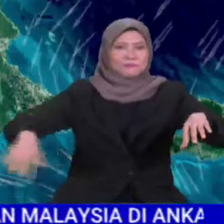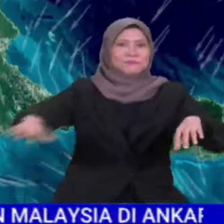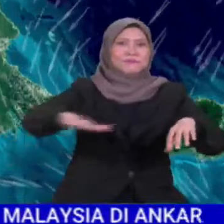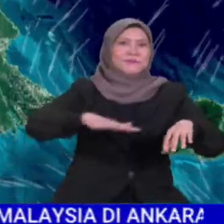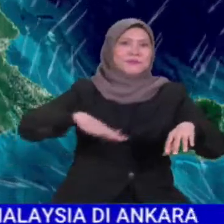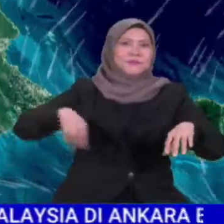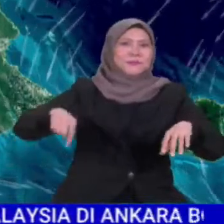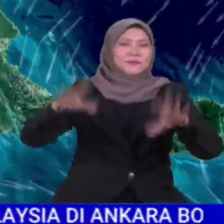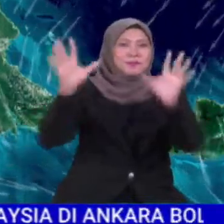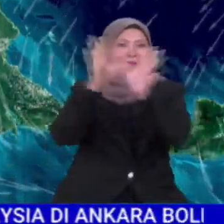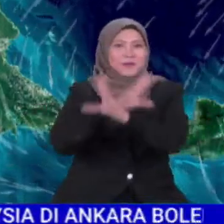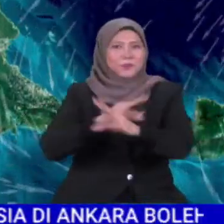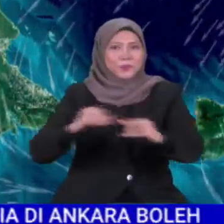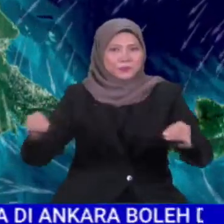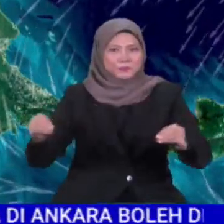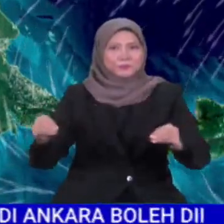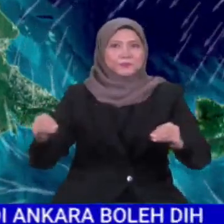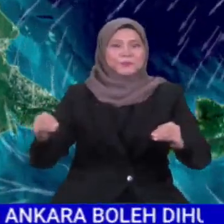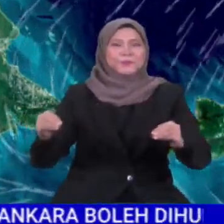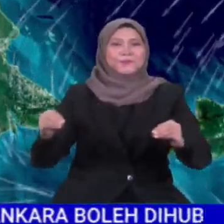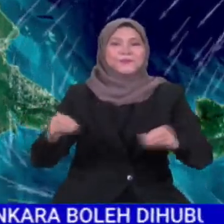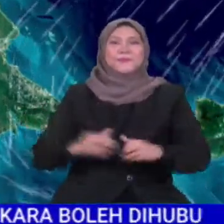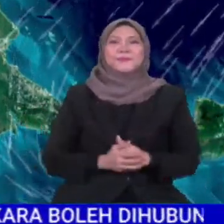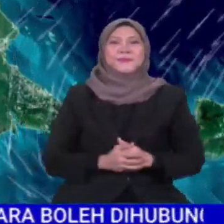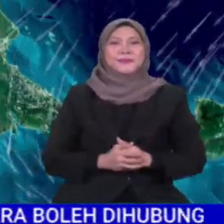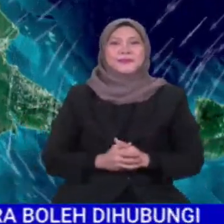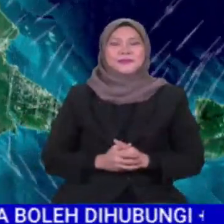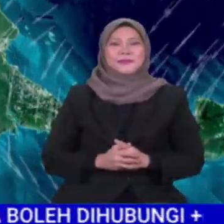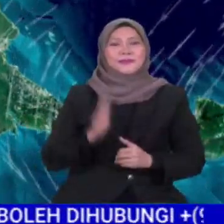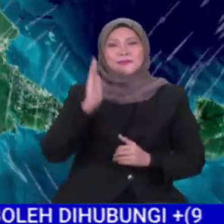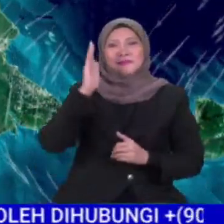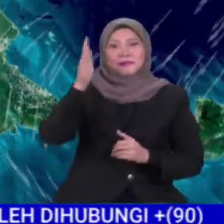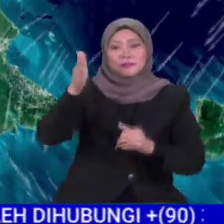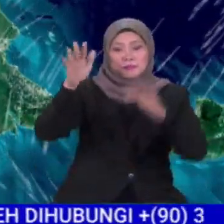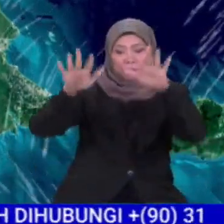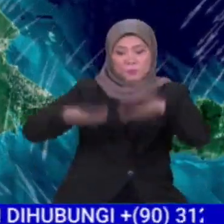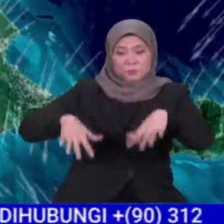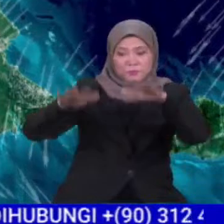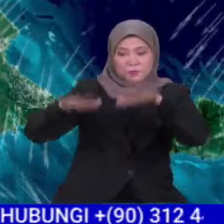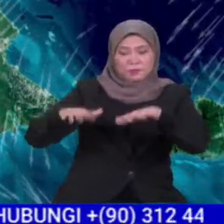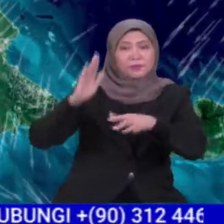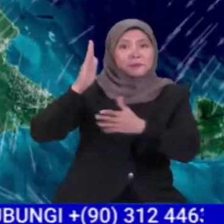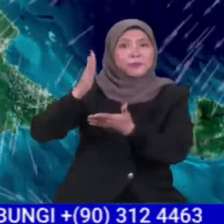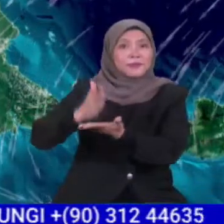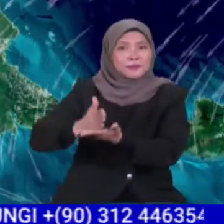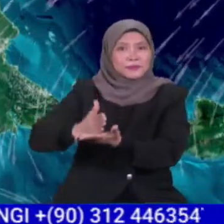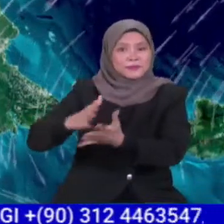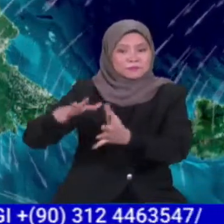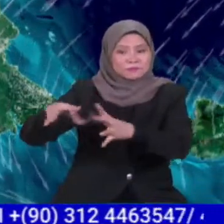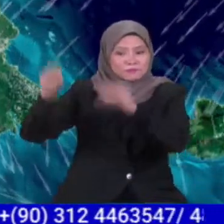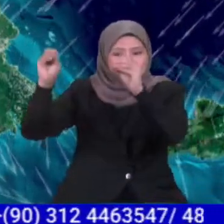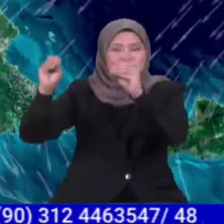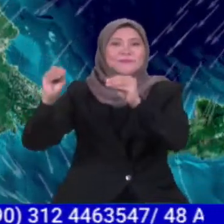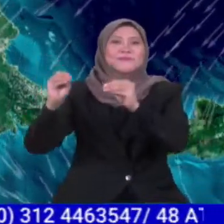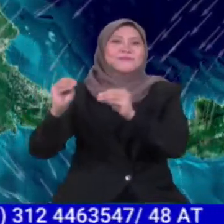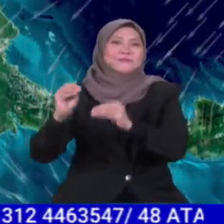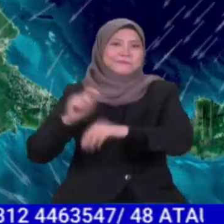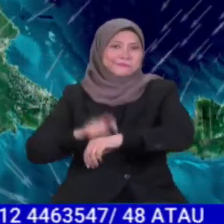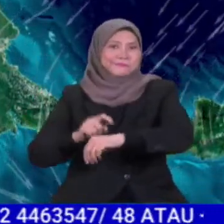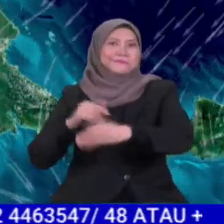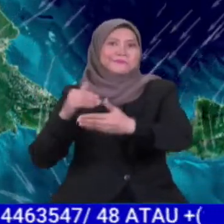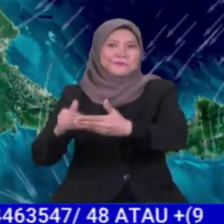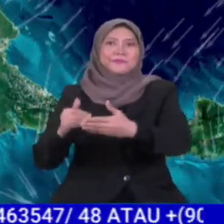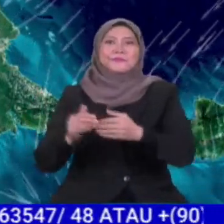keseluruhan Sarawak pada ketika ini, dan dijangkakan keadaan hujan ini akan kembali reda sedikit masa sahaja lagi. Namun di